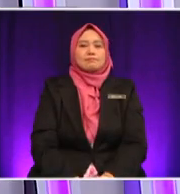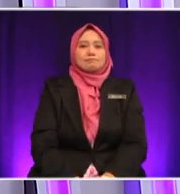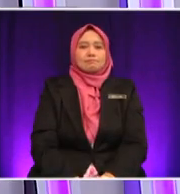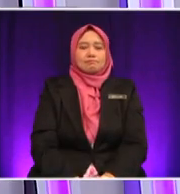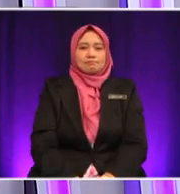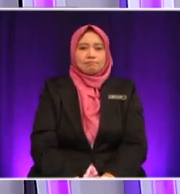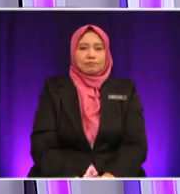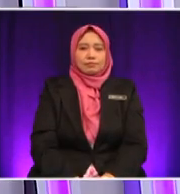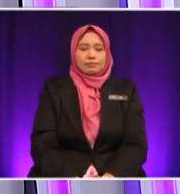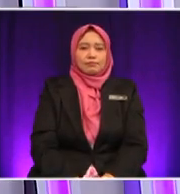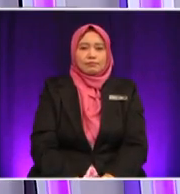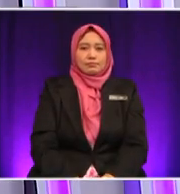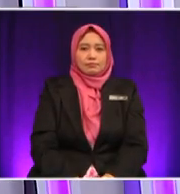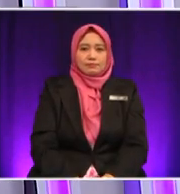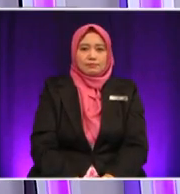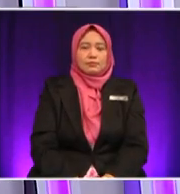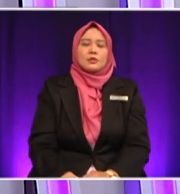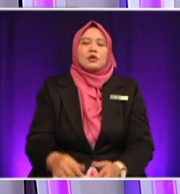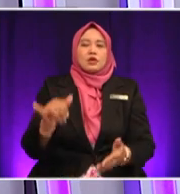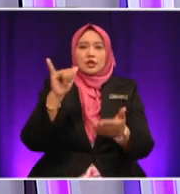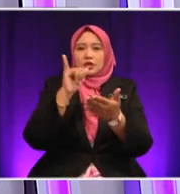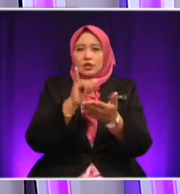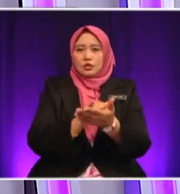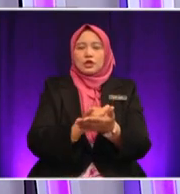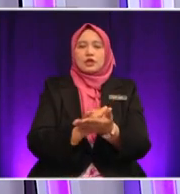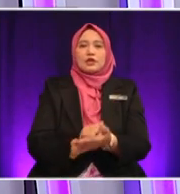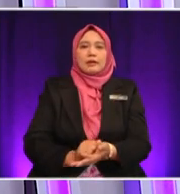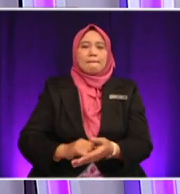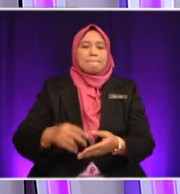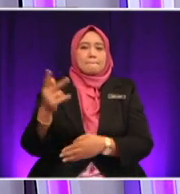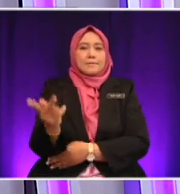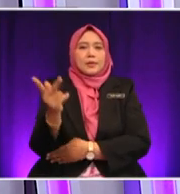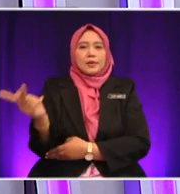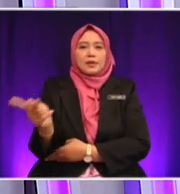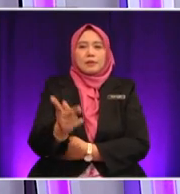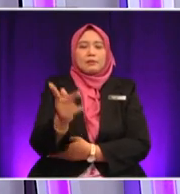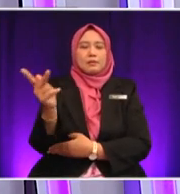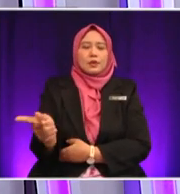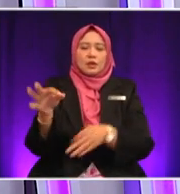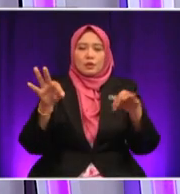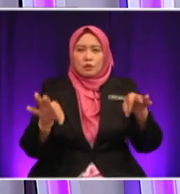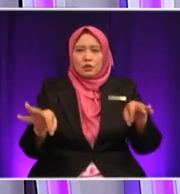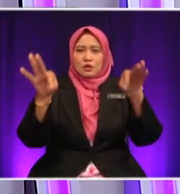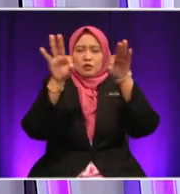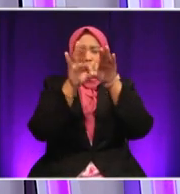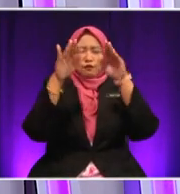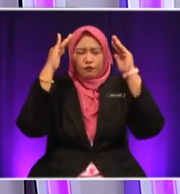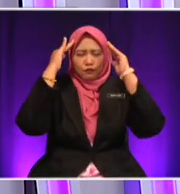yang penting untuk kita semua fokus kan untuk tajuk ini berdasarkan ataupun untuk